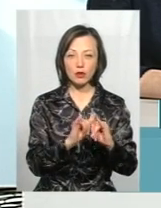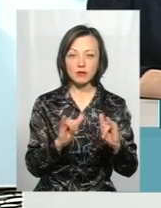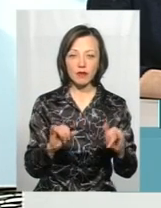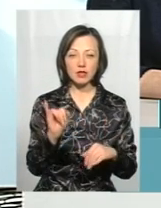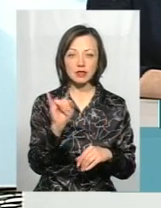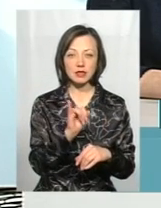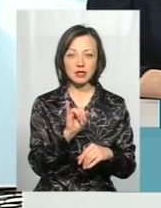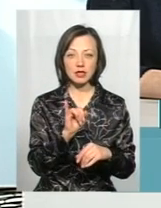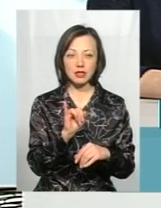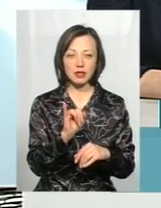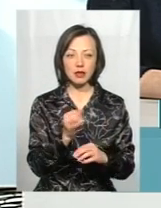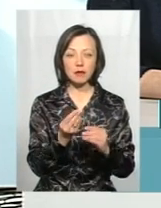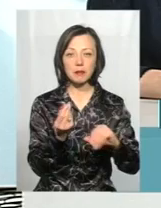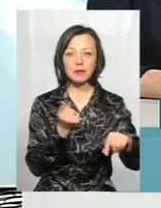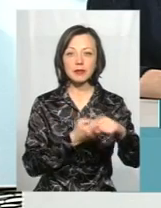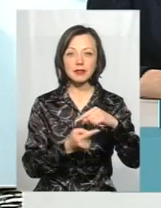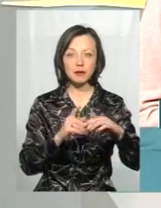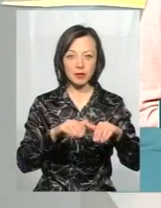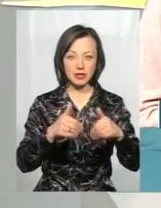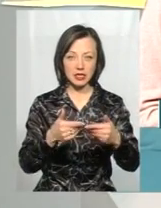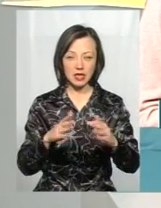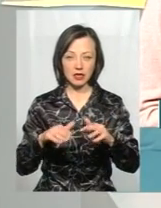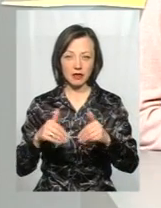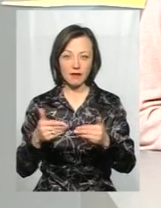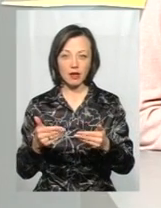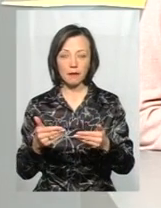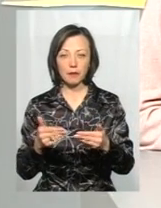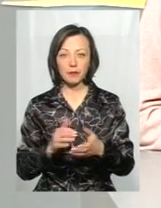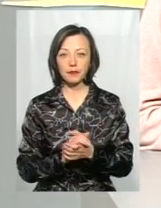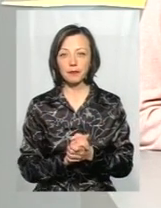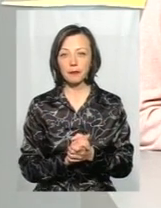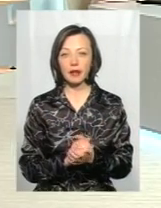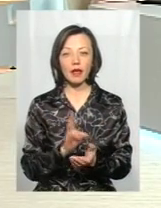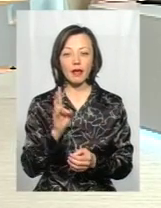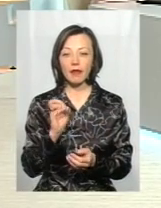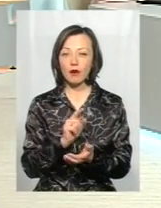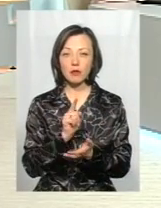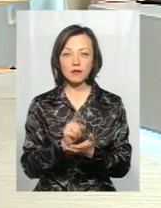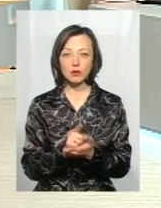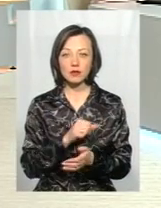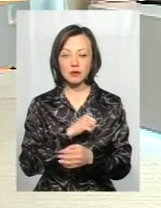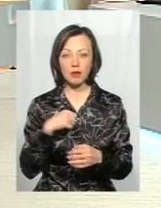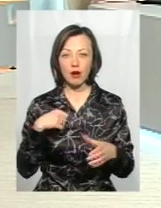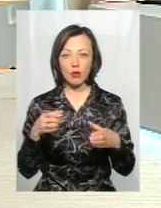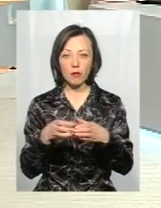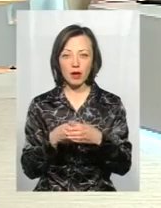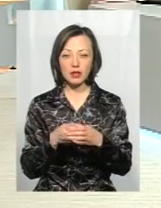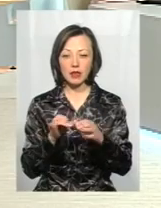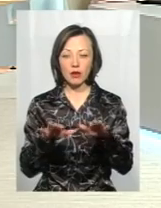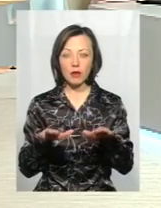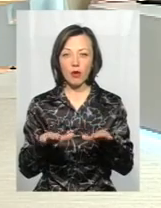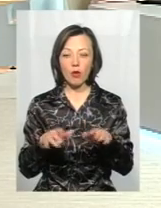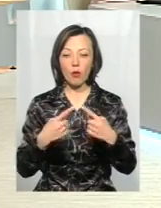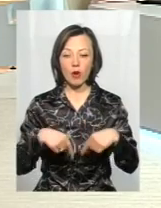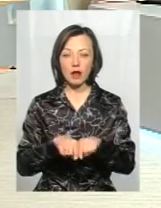розвиватися такі підприємницькі ініціативи. Тобто не обов'язково сама громада і